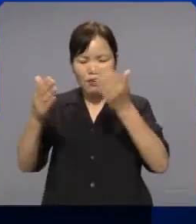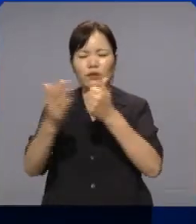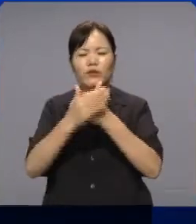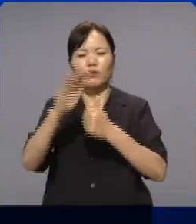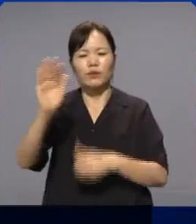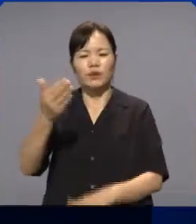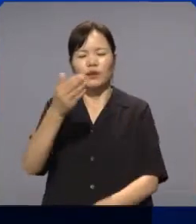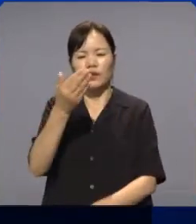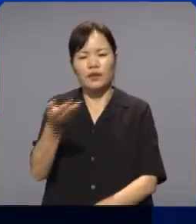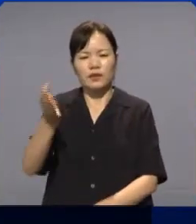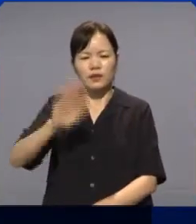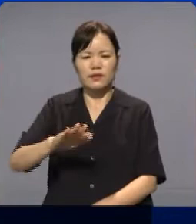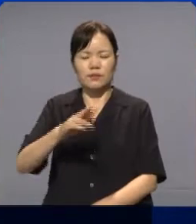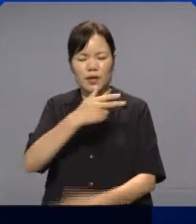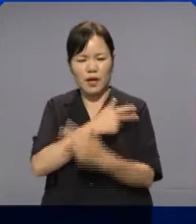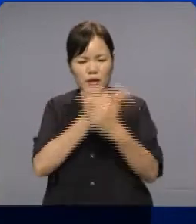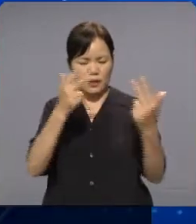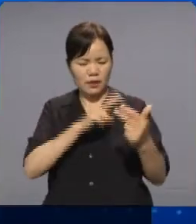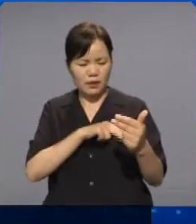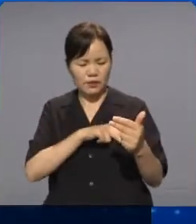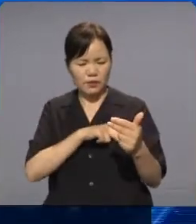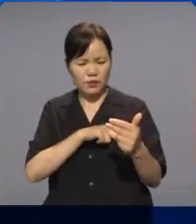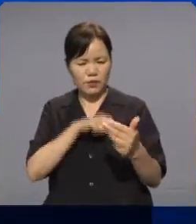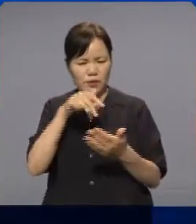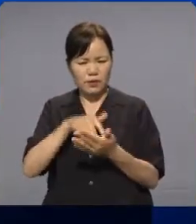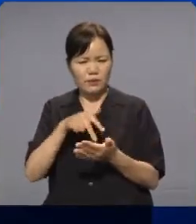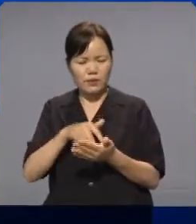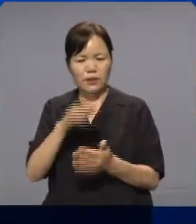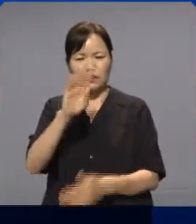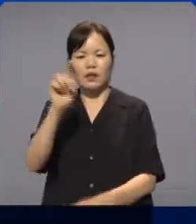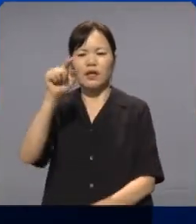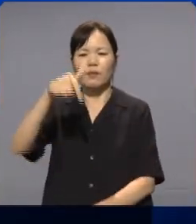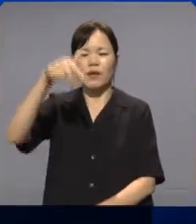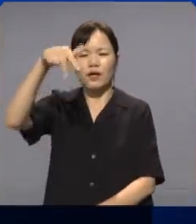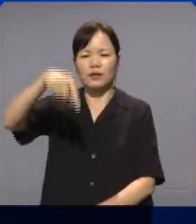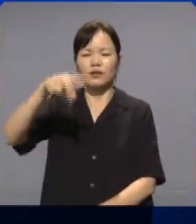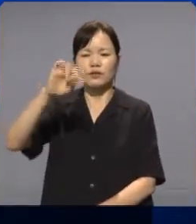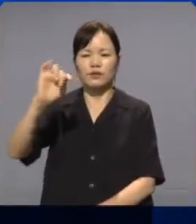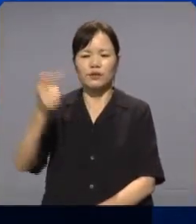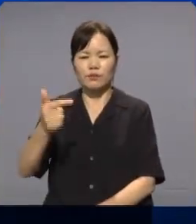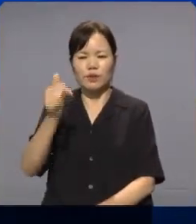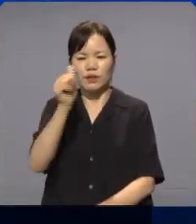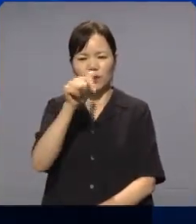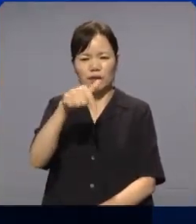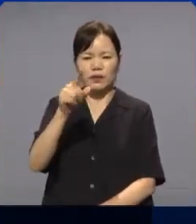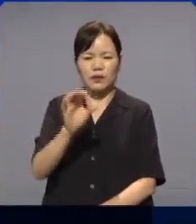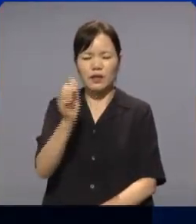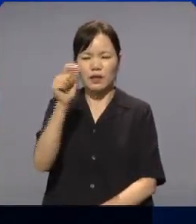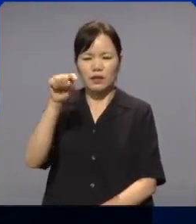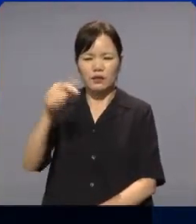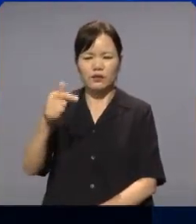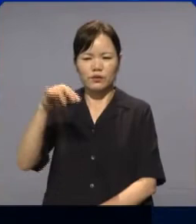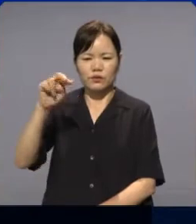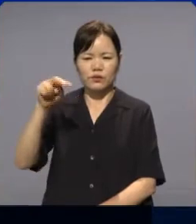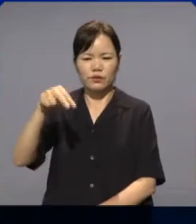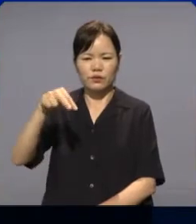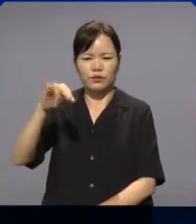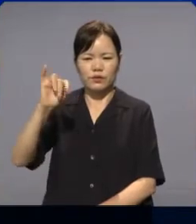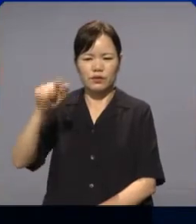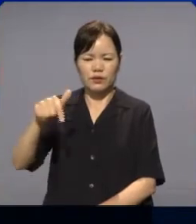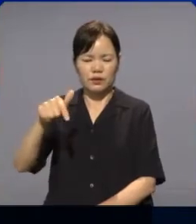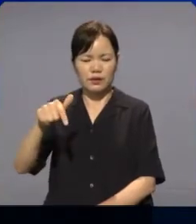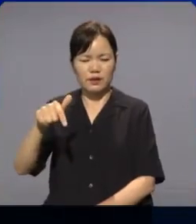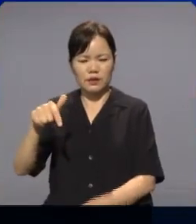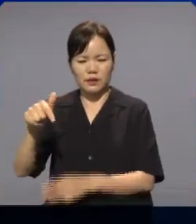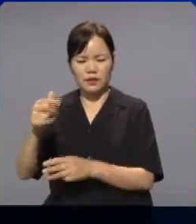이재명 의원의 입장에서는 앞서서 꼽아줬던 세명 중에 그럼 이 박주민 의원, 강훈식 의원 이 73년생 동갑내기가 사실상 그 이재명